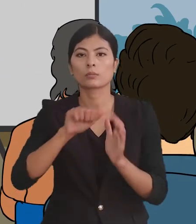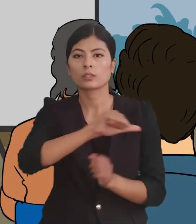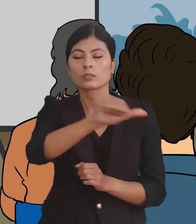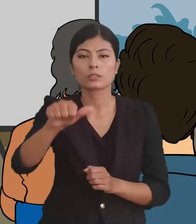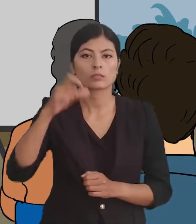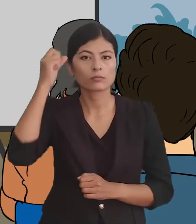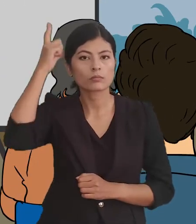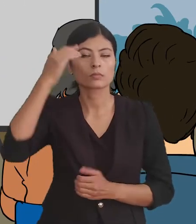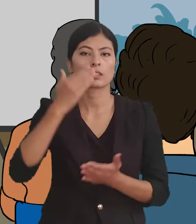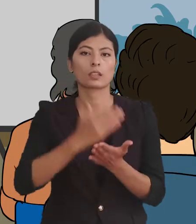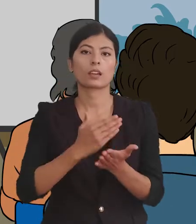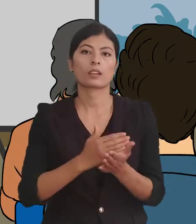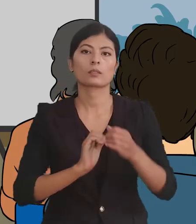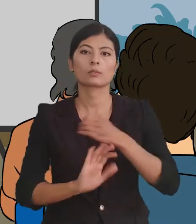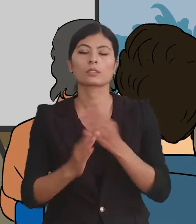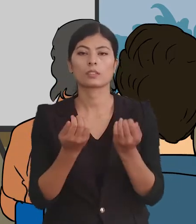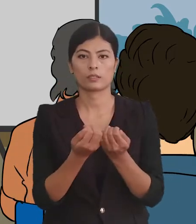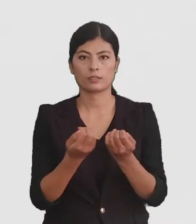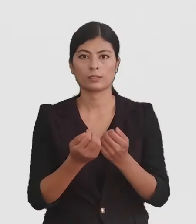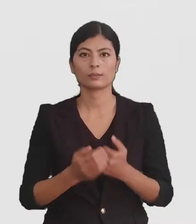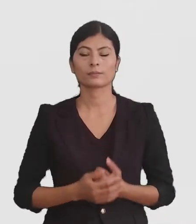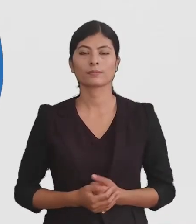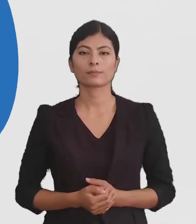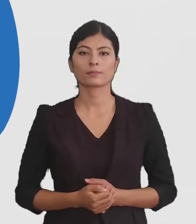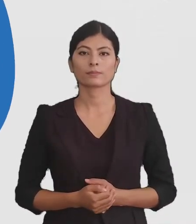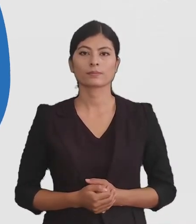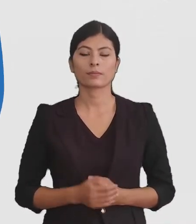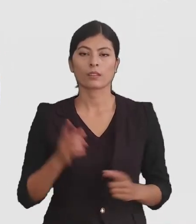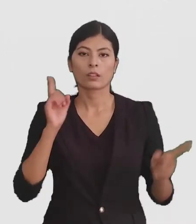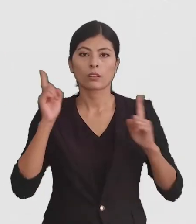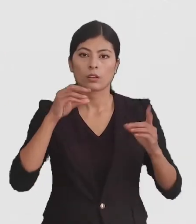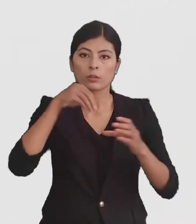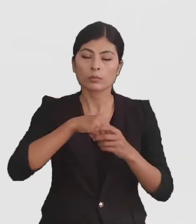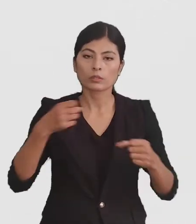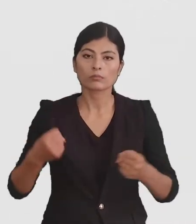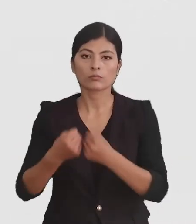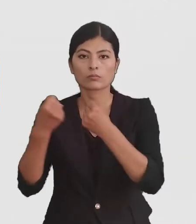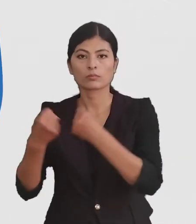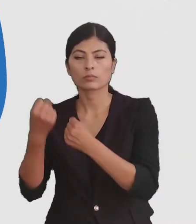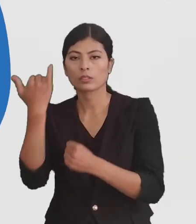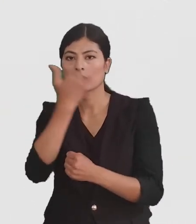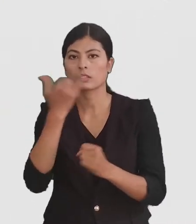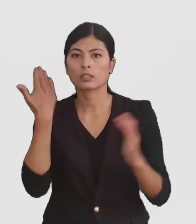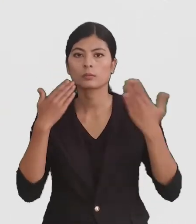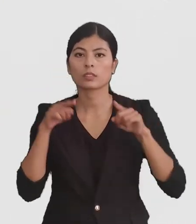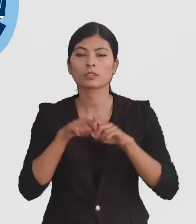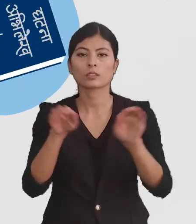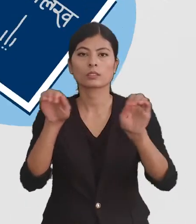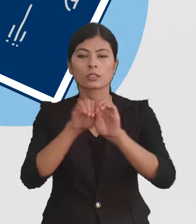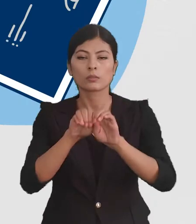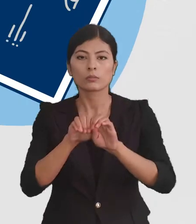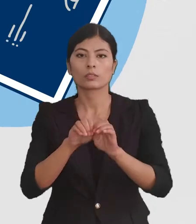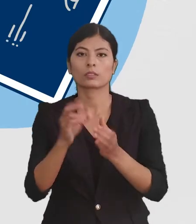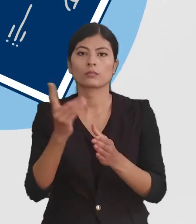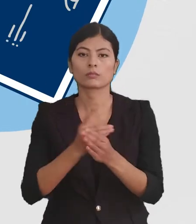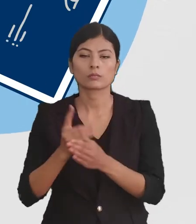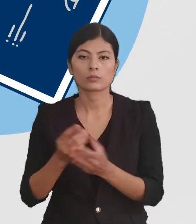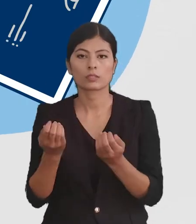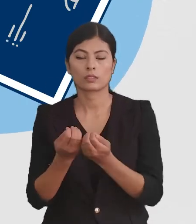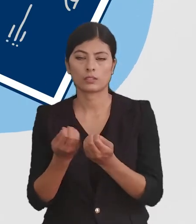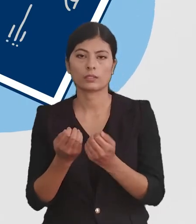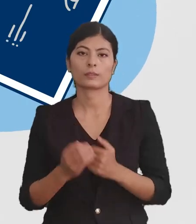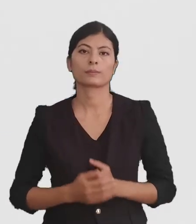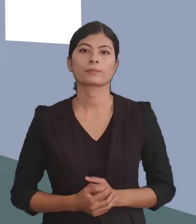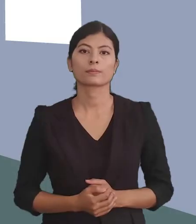कार्यक्रम संचालन करे के, नगर भीतर घटल लैंगिक हिंसा संबंधी घटना के अभिलेख अद्यावधिक करे के,